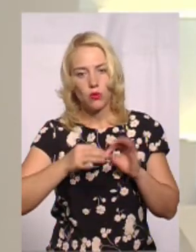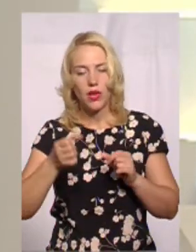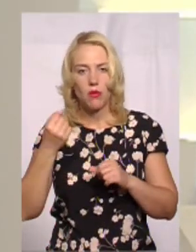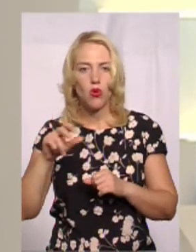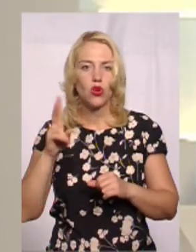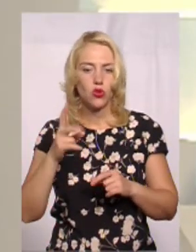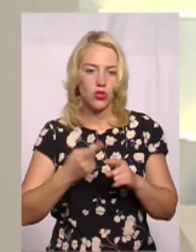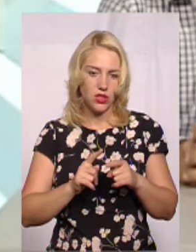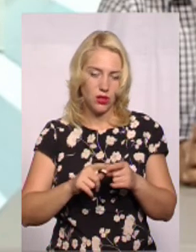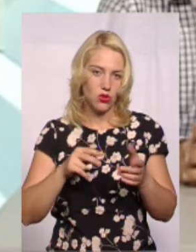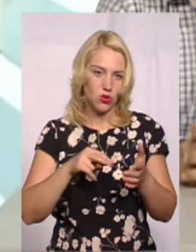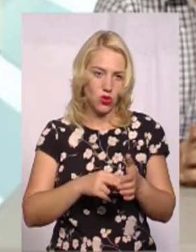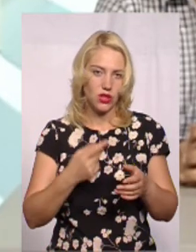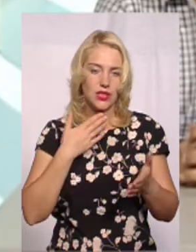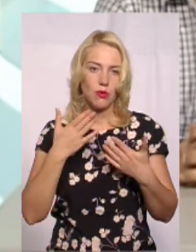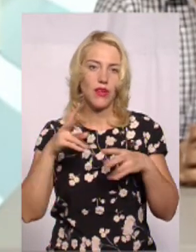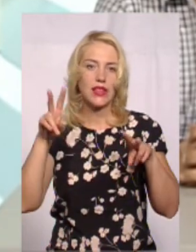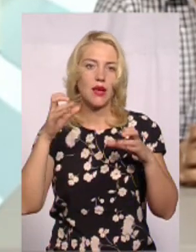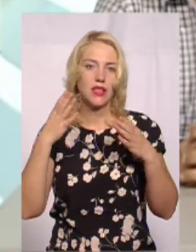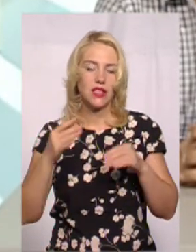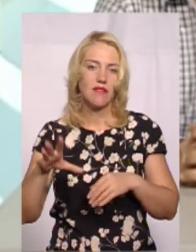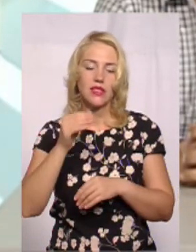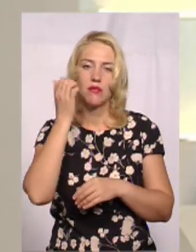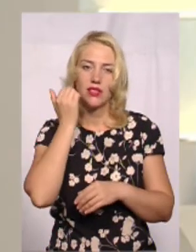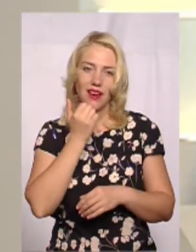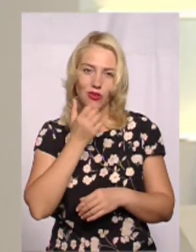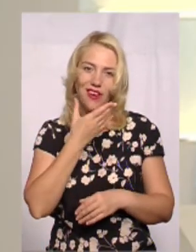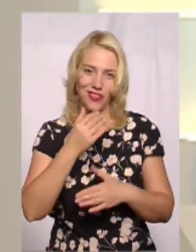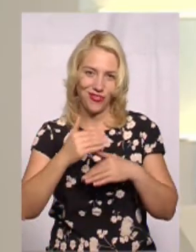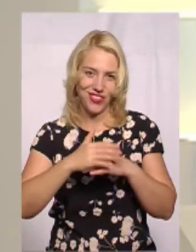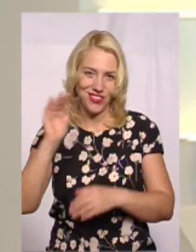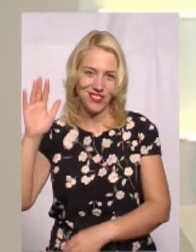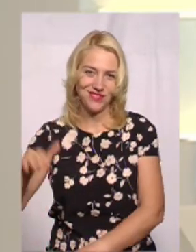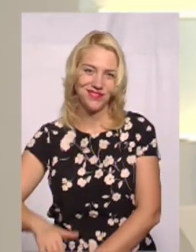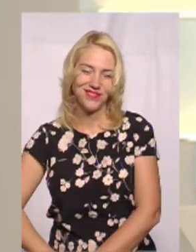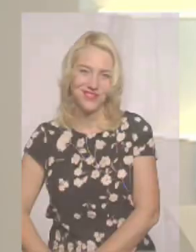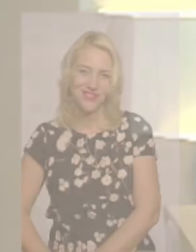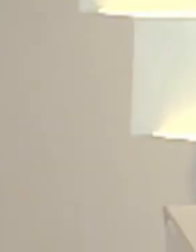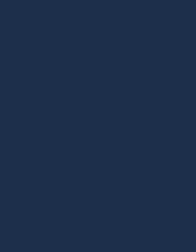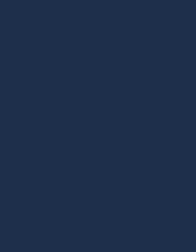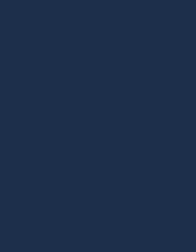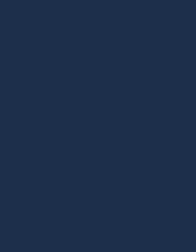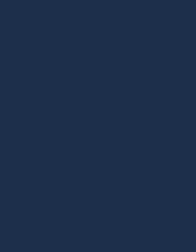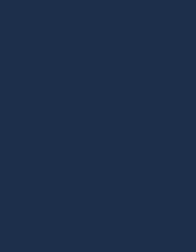ними стоїть. Спілкувалися нині ми у темі дня. Всім дякуємо. Вдалого вечора.